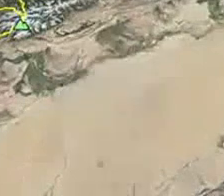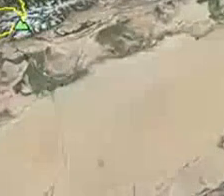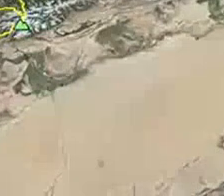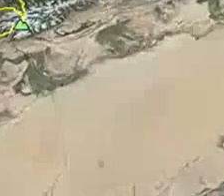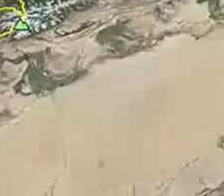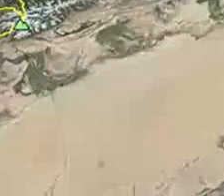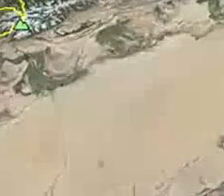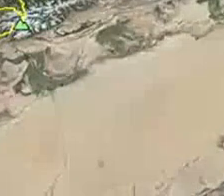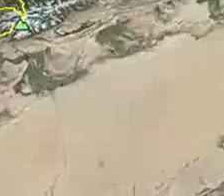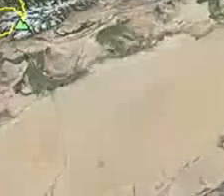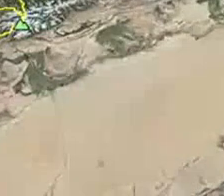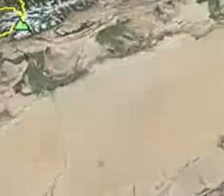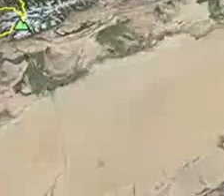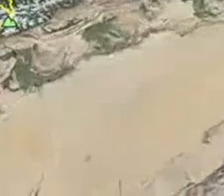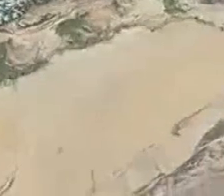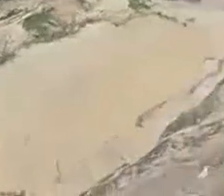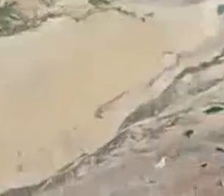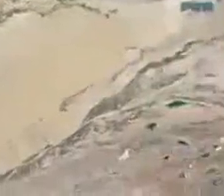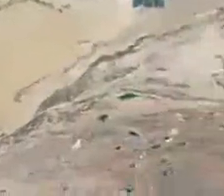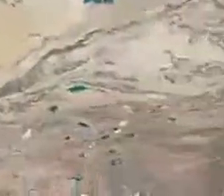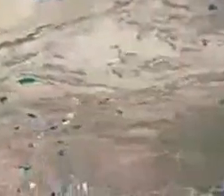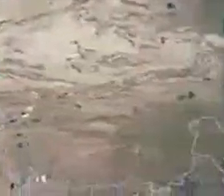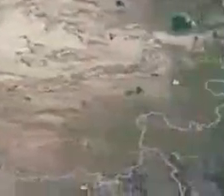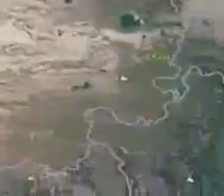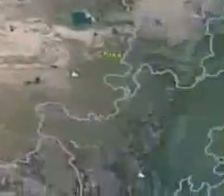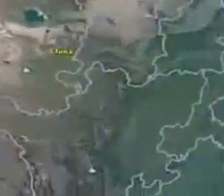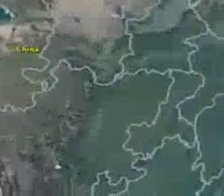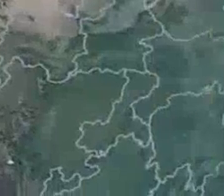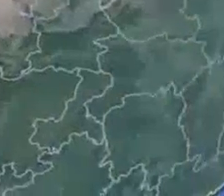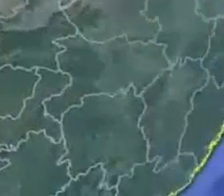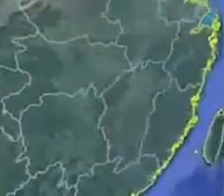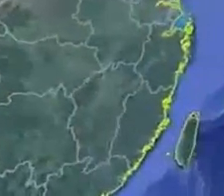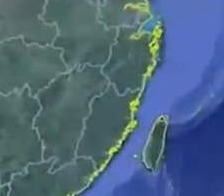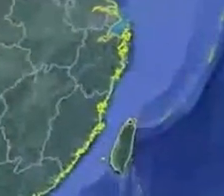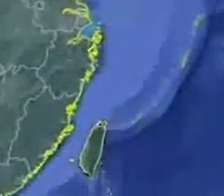baldigen Kommens des Herrn Jesus erreicht.